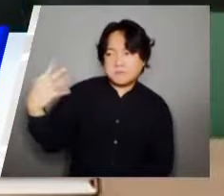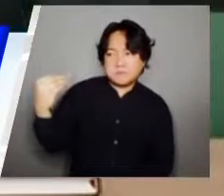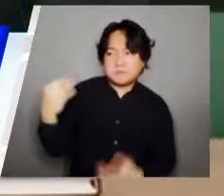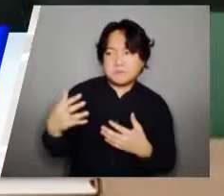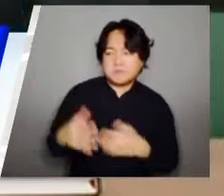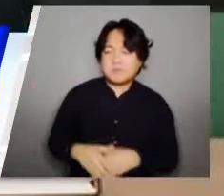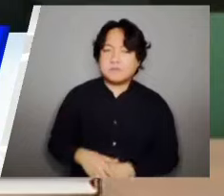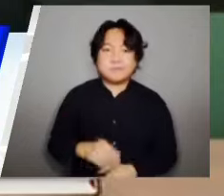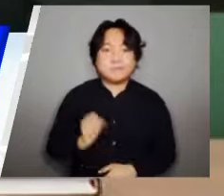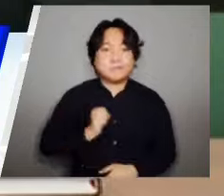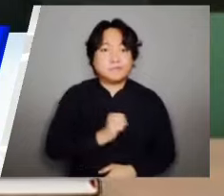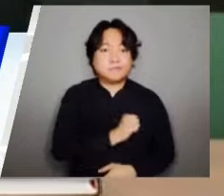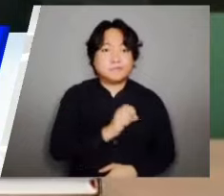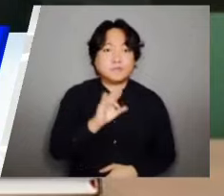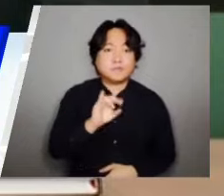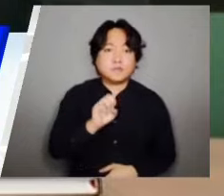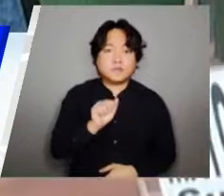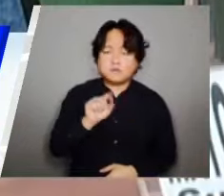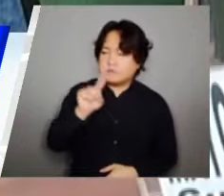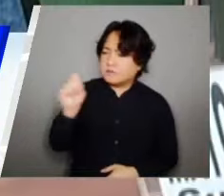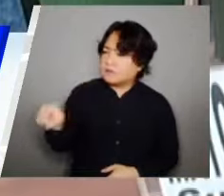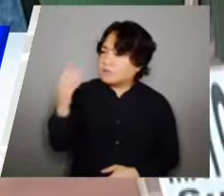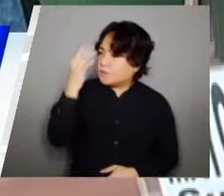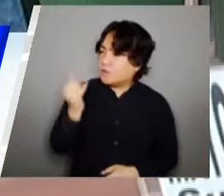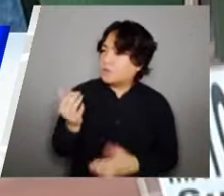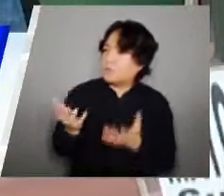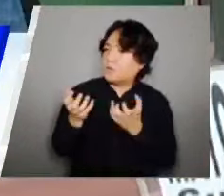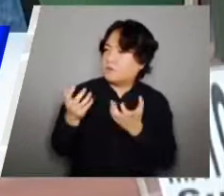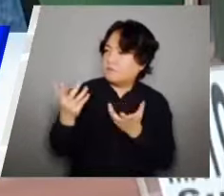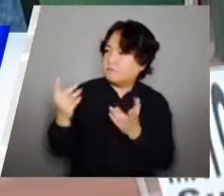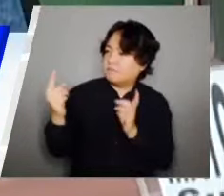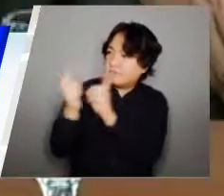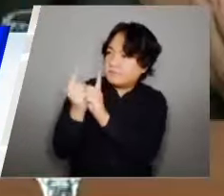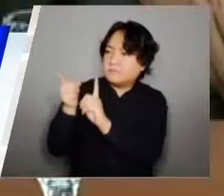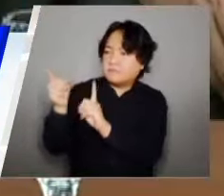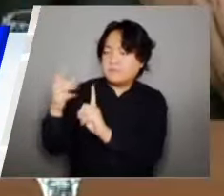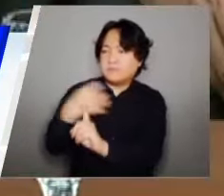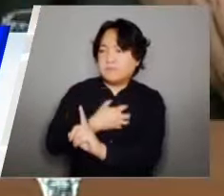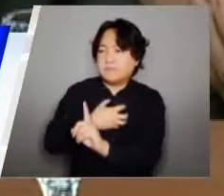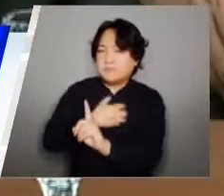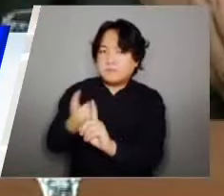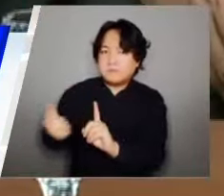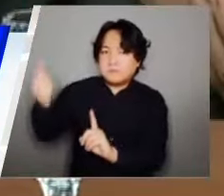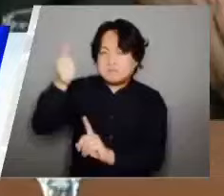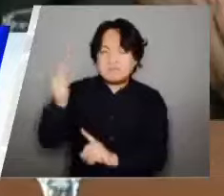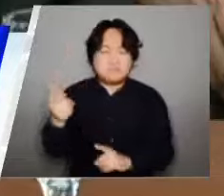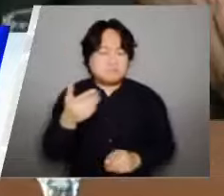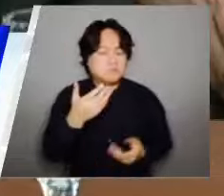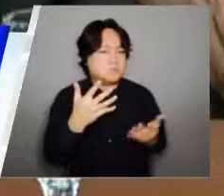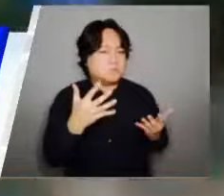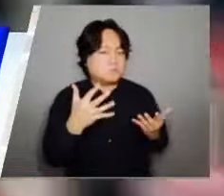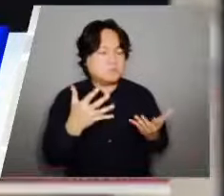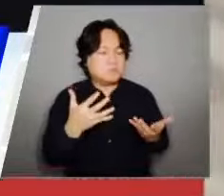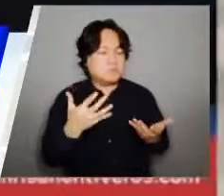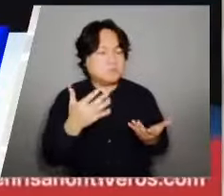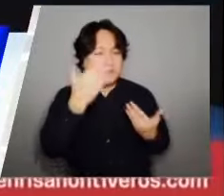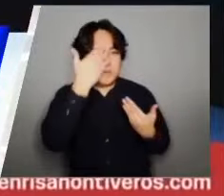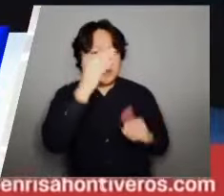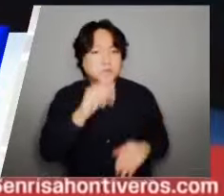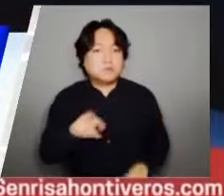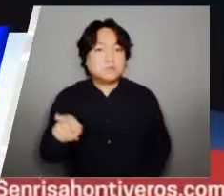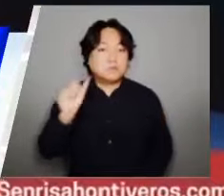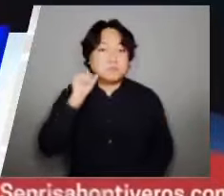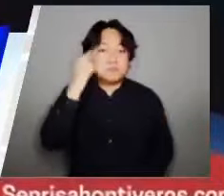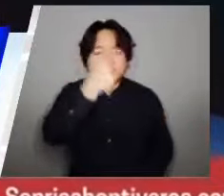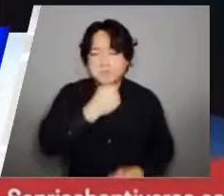Chief PNP Wala po ganon lang po your honor sumama lang po wala po akong idea Ngayon ko lang po nakita yung picture sa isa